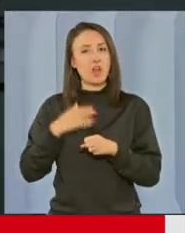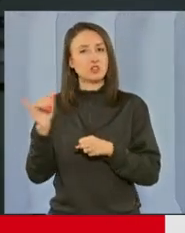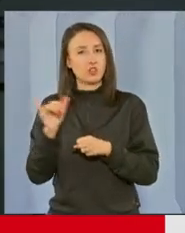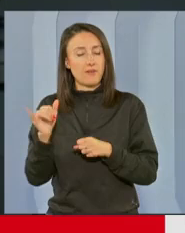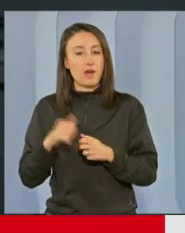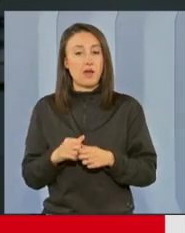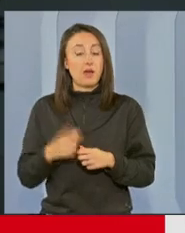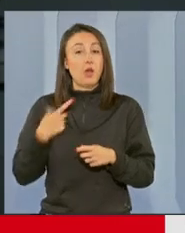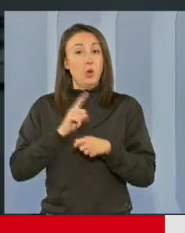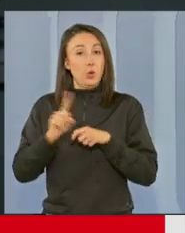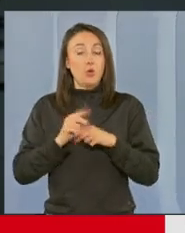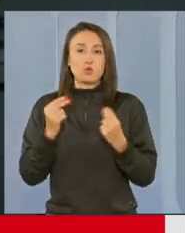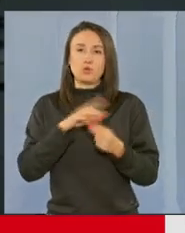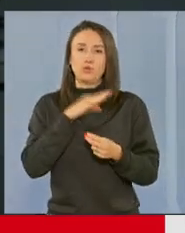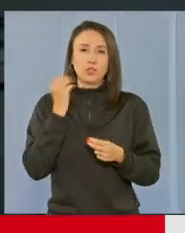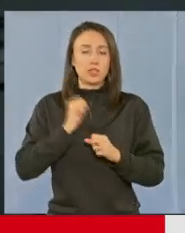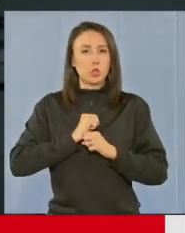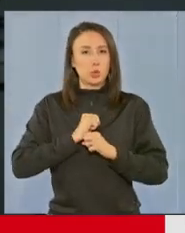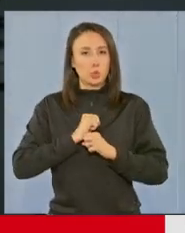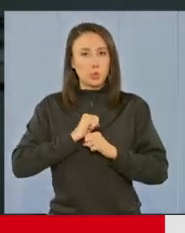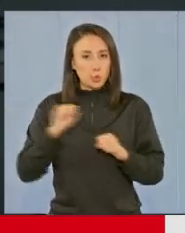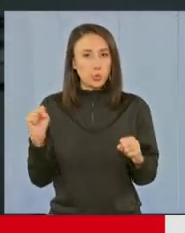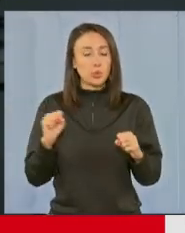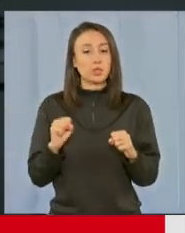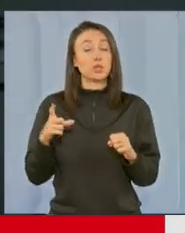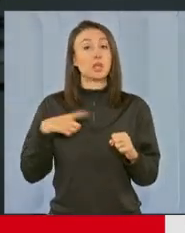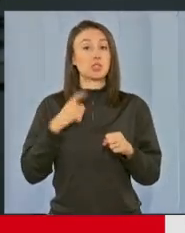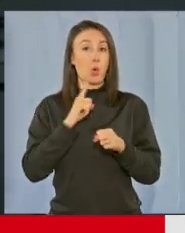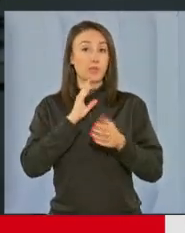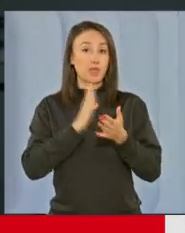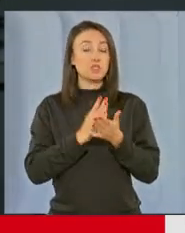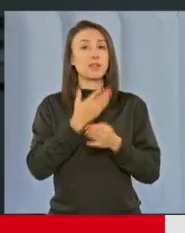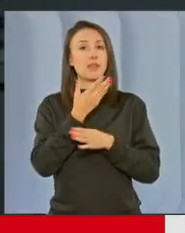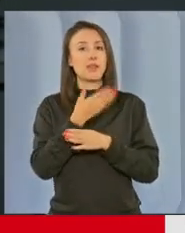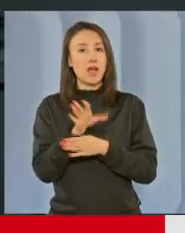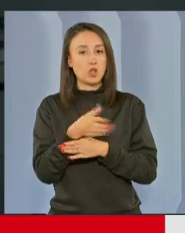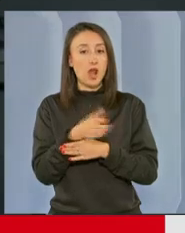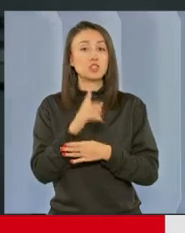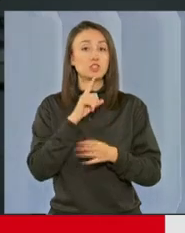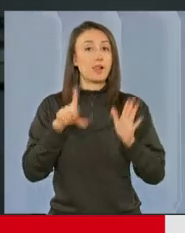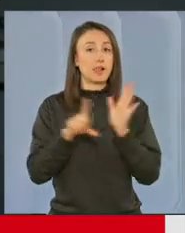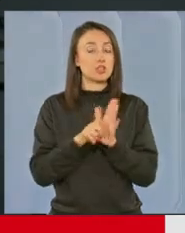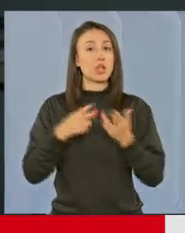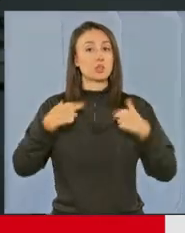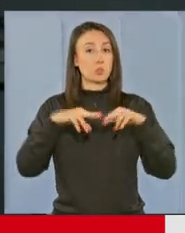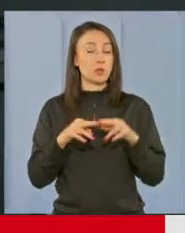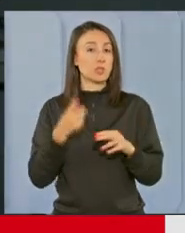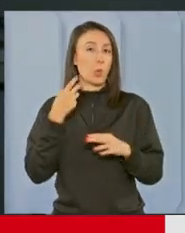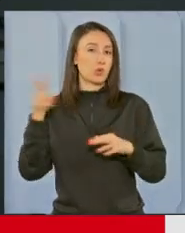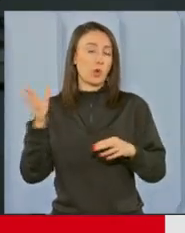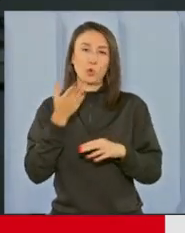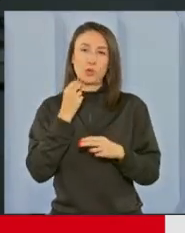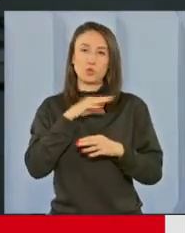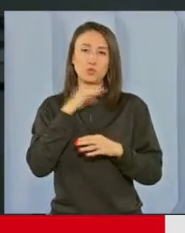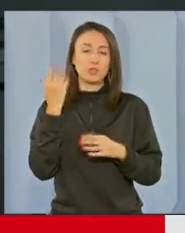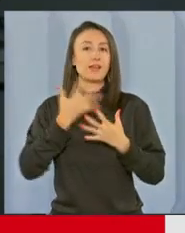o chestiune care să fie suficient de severă care să justifice datul ei jos, este o decizie națională și legislația noastră încă nu este suficient de